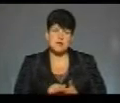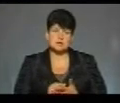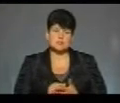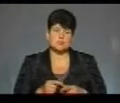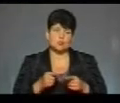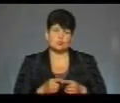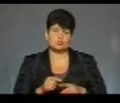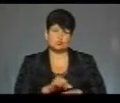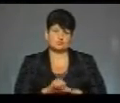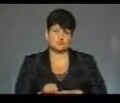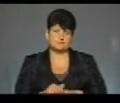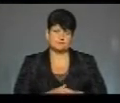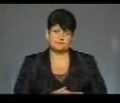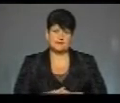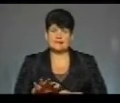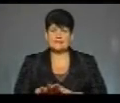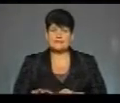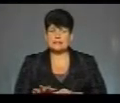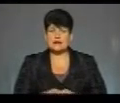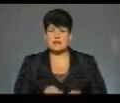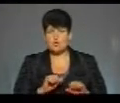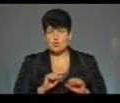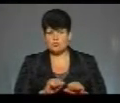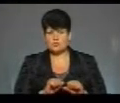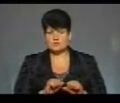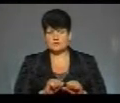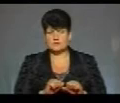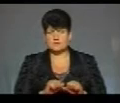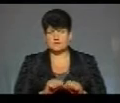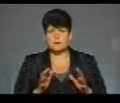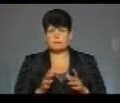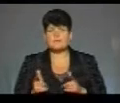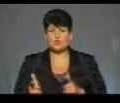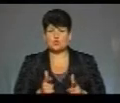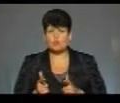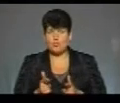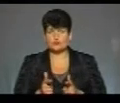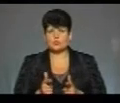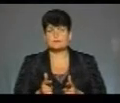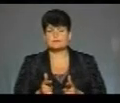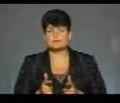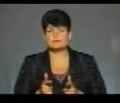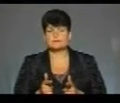вогневому рубежі. Територіальна оборона загартовує, підготовлює до